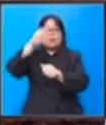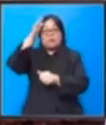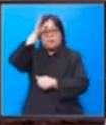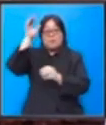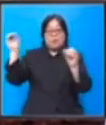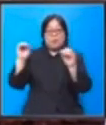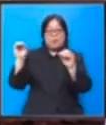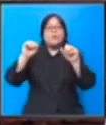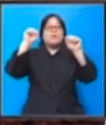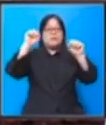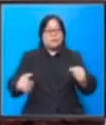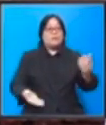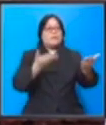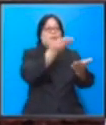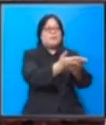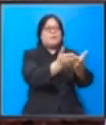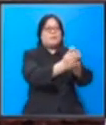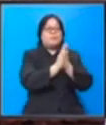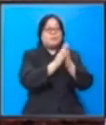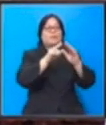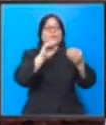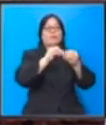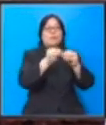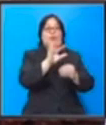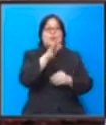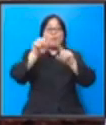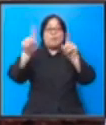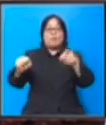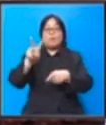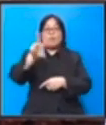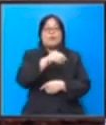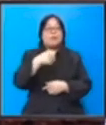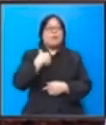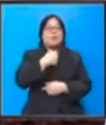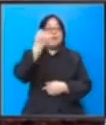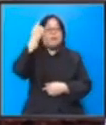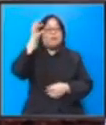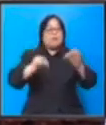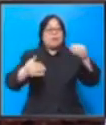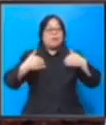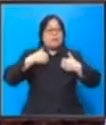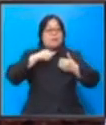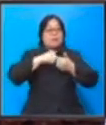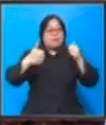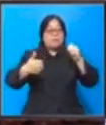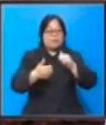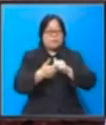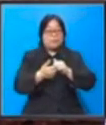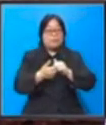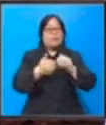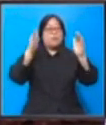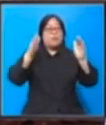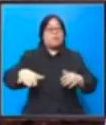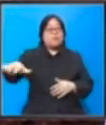bapa, bolehlah memohon di bawah perkara 15.2, dan kita faham jika ada masalah yang dihadapi oleh